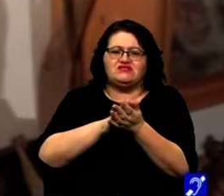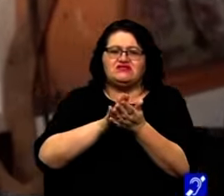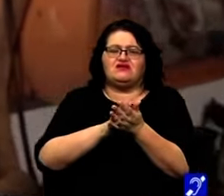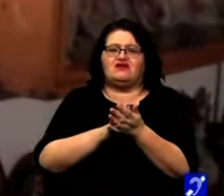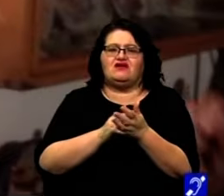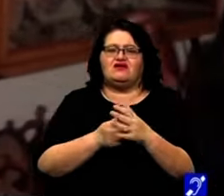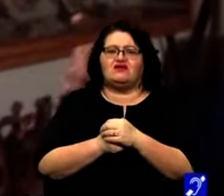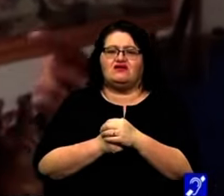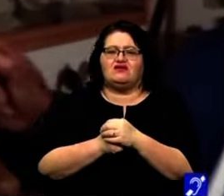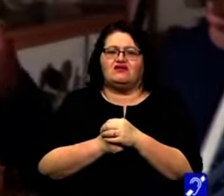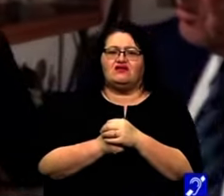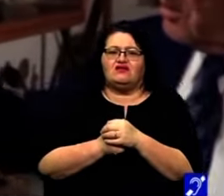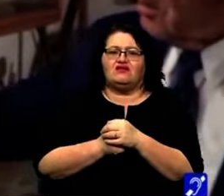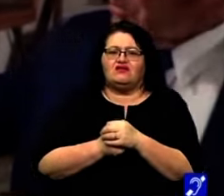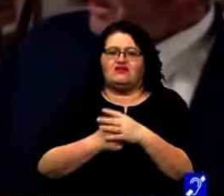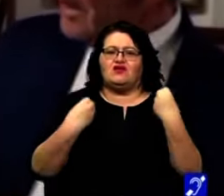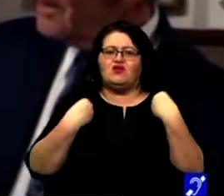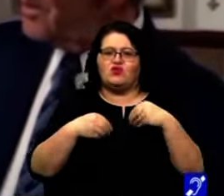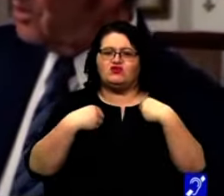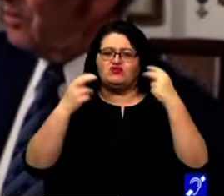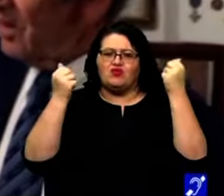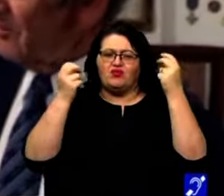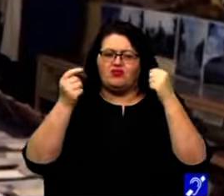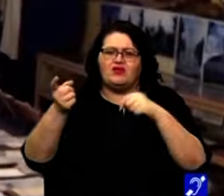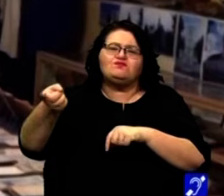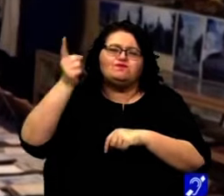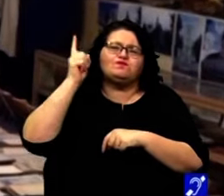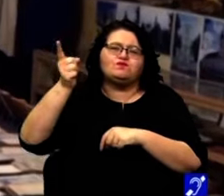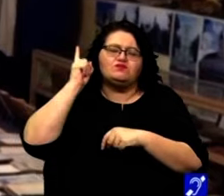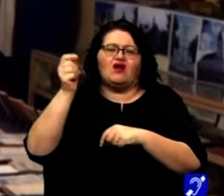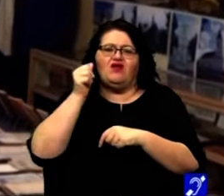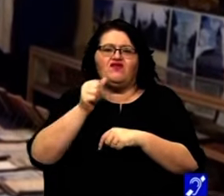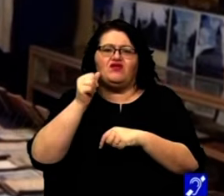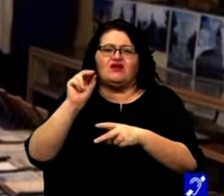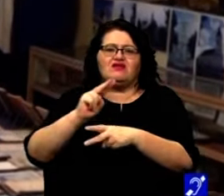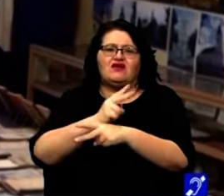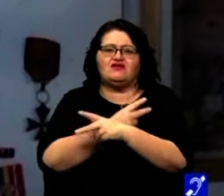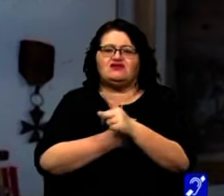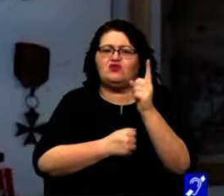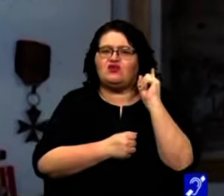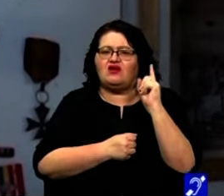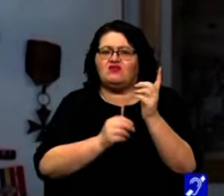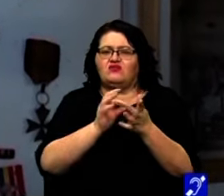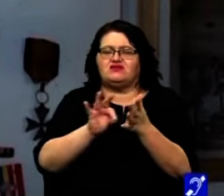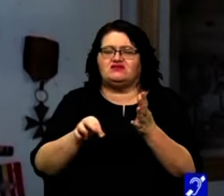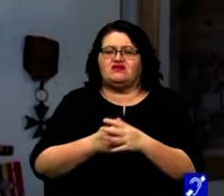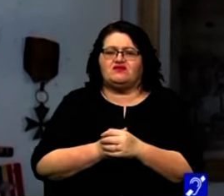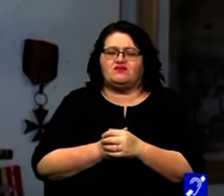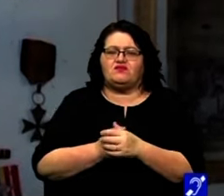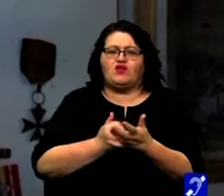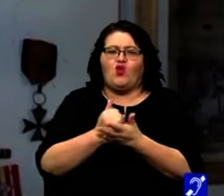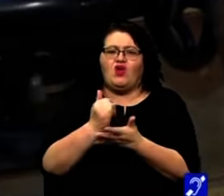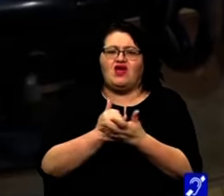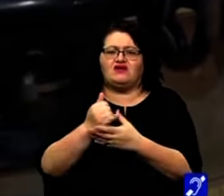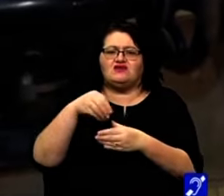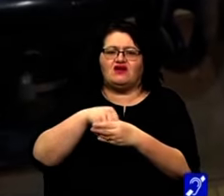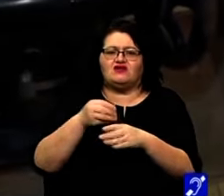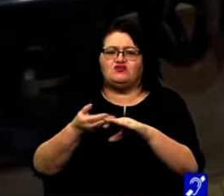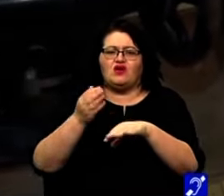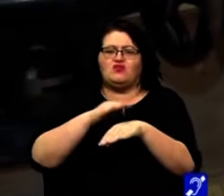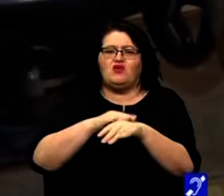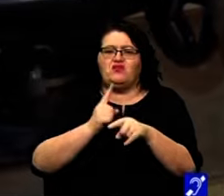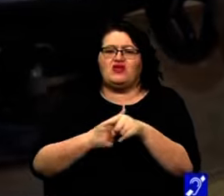cel costume populare, așa era o femeie tradițională din Valea Almăjului. Colecția conține și o serie